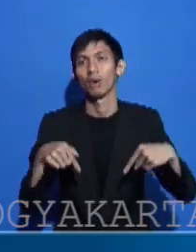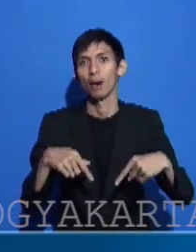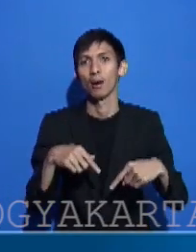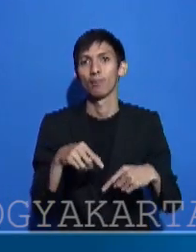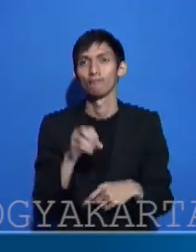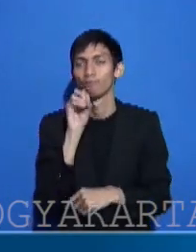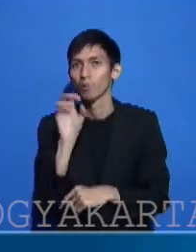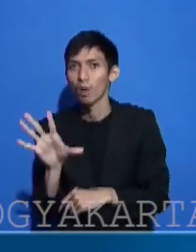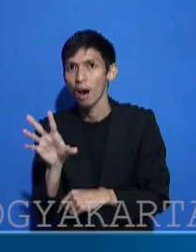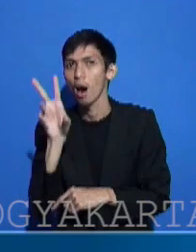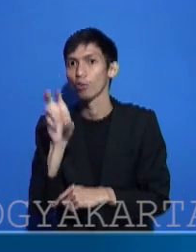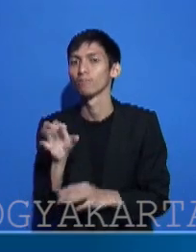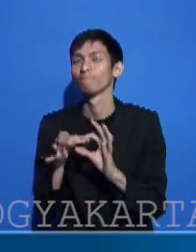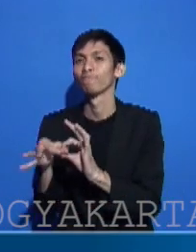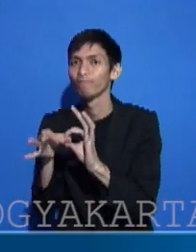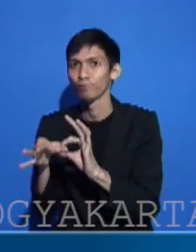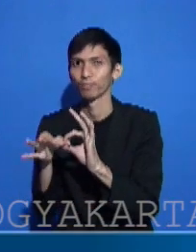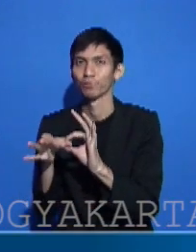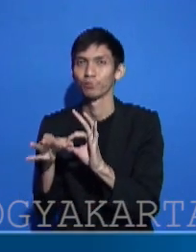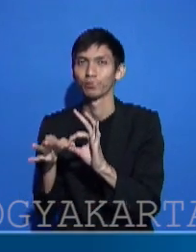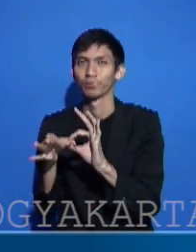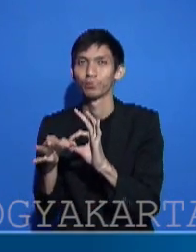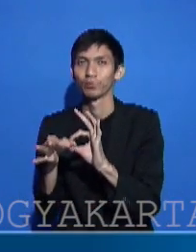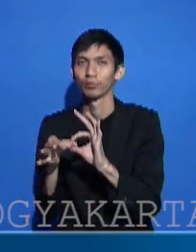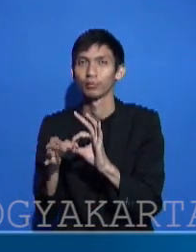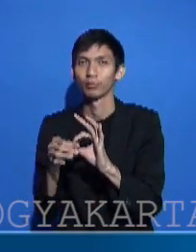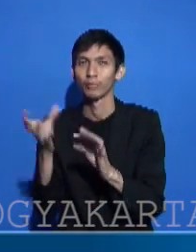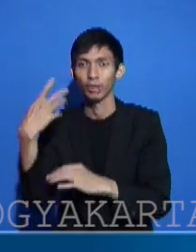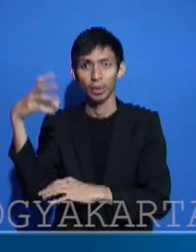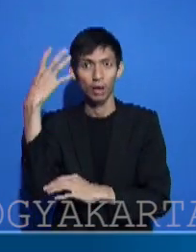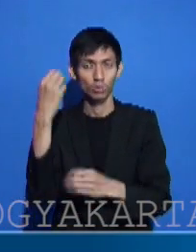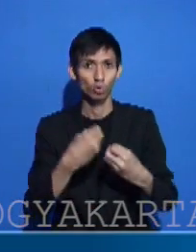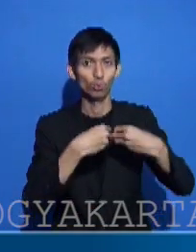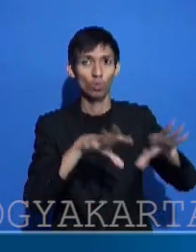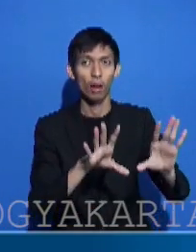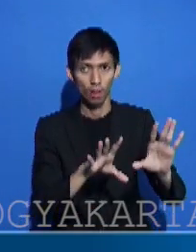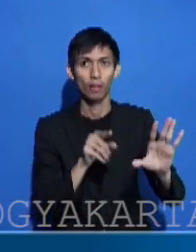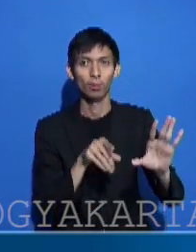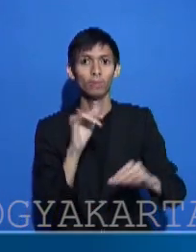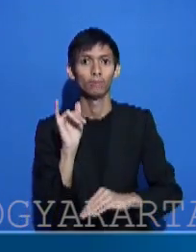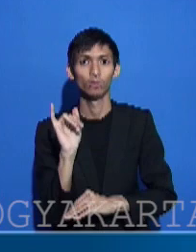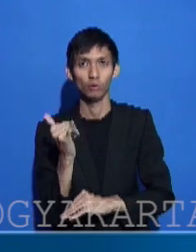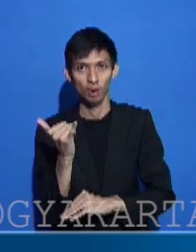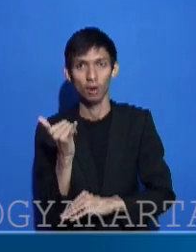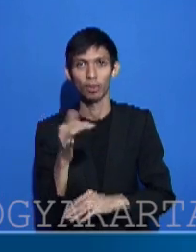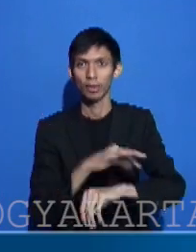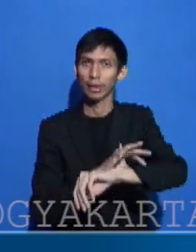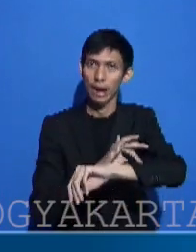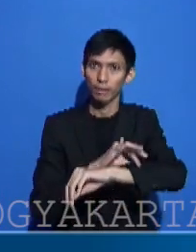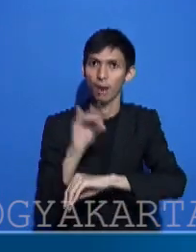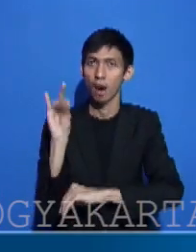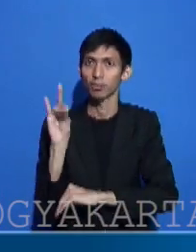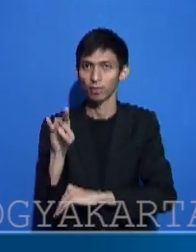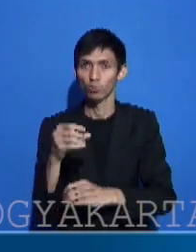harus secara kolaboratif. Perwakilan Dinas Perdagangan dan Pertanian Kota Yogyakarta menyebut, perdagangan daging anjing ilegal karena tidak